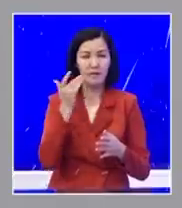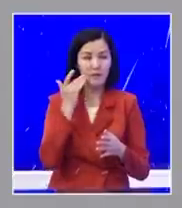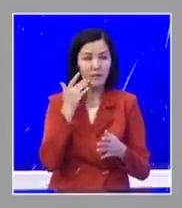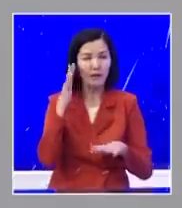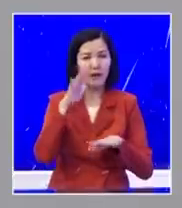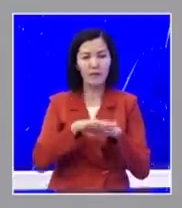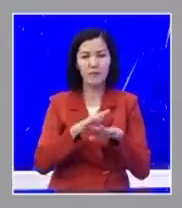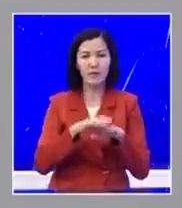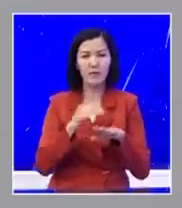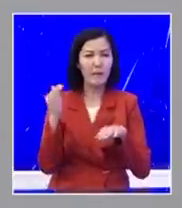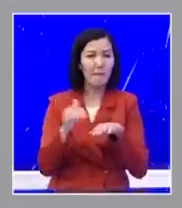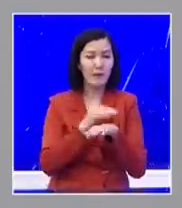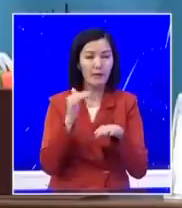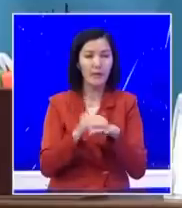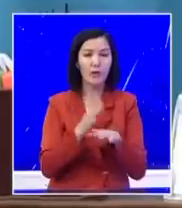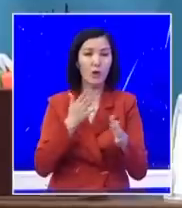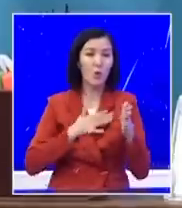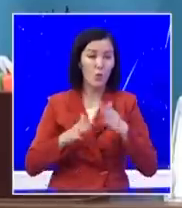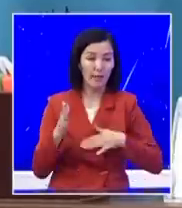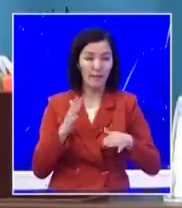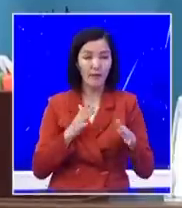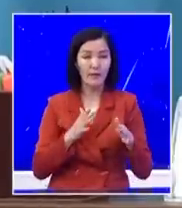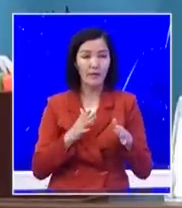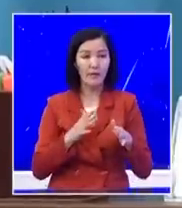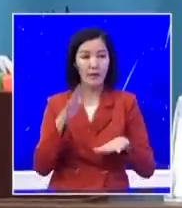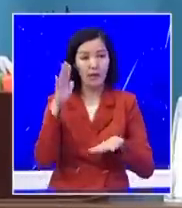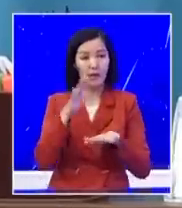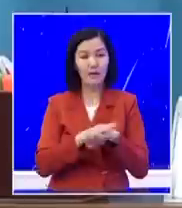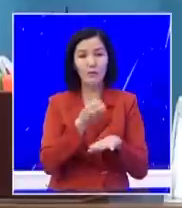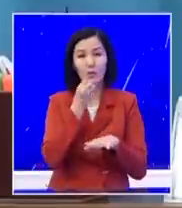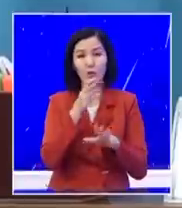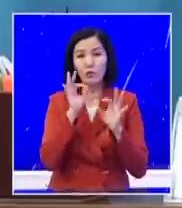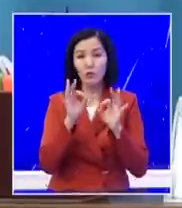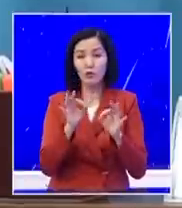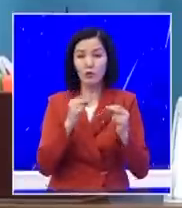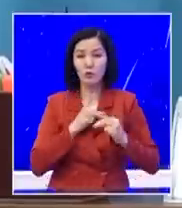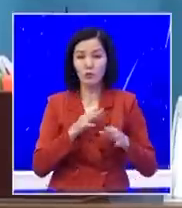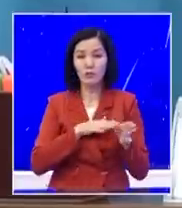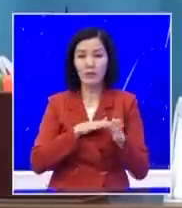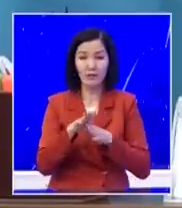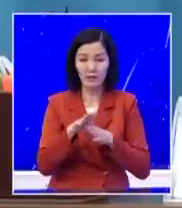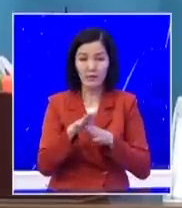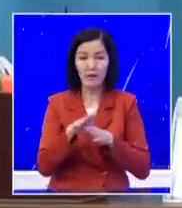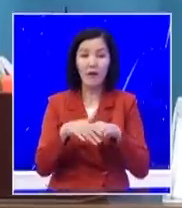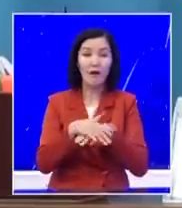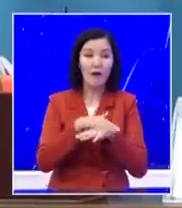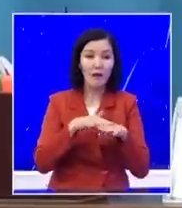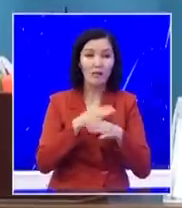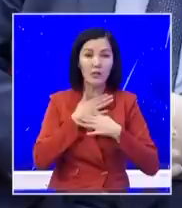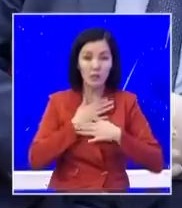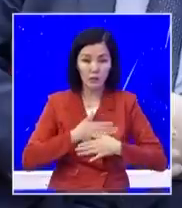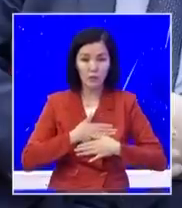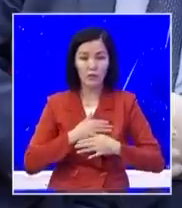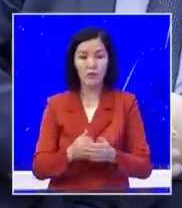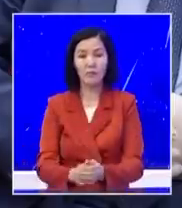әкімдерді мақтағанда мен өзім қуанамын. Әкімдер дұрыс десе, бәрі оңды болады, халықтың көңіл күйі дұрыс